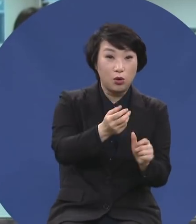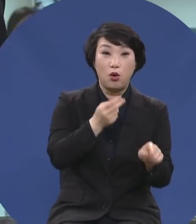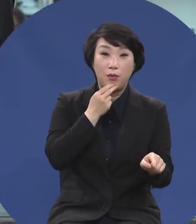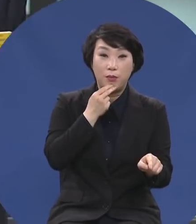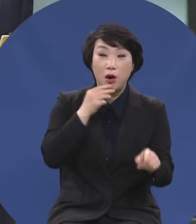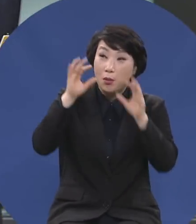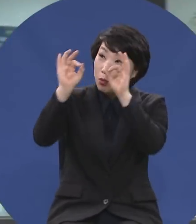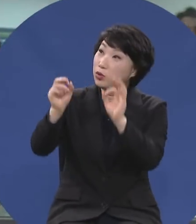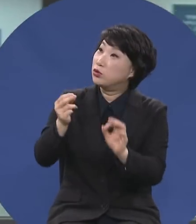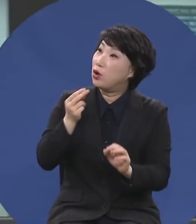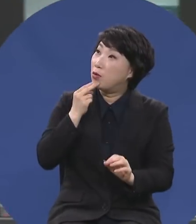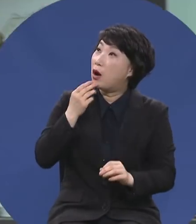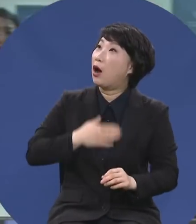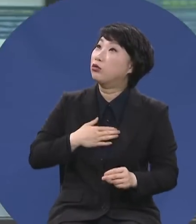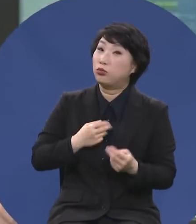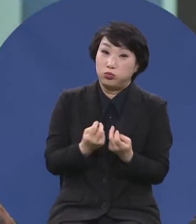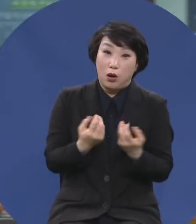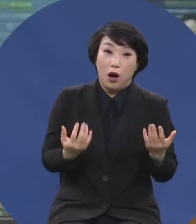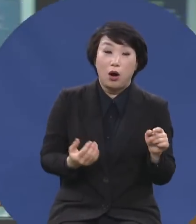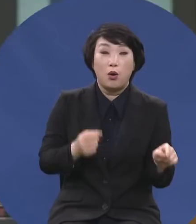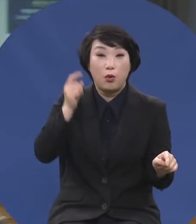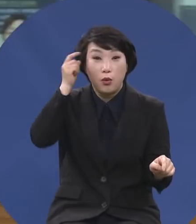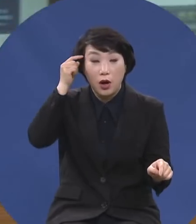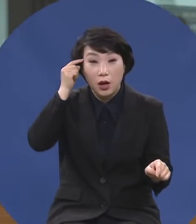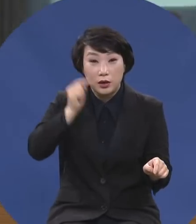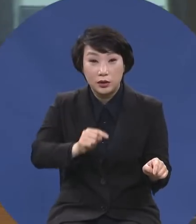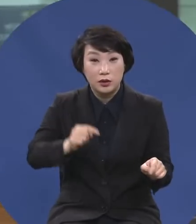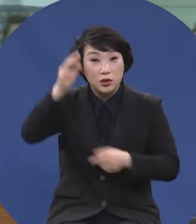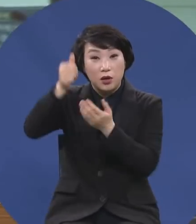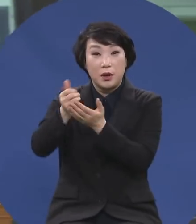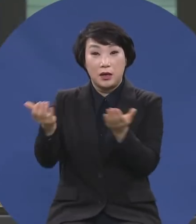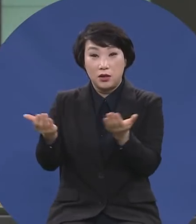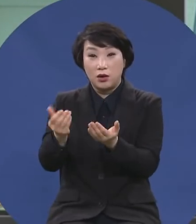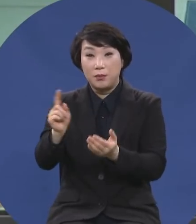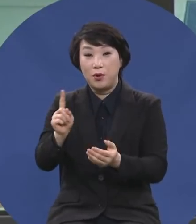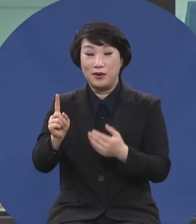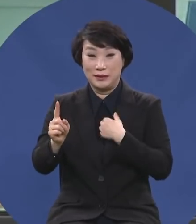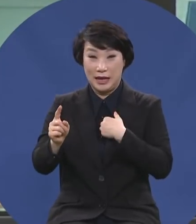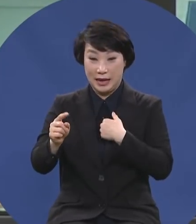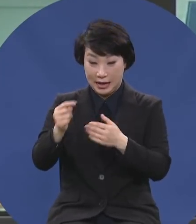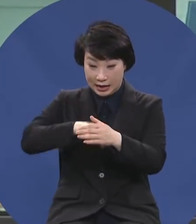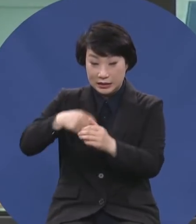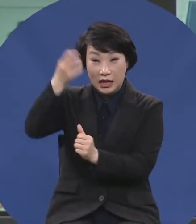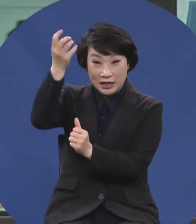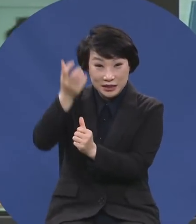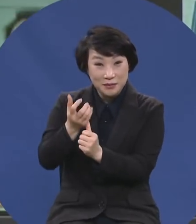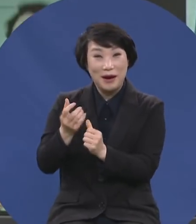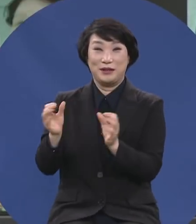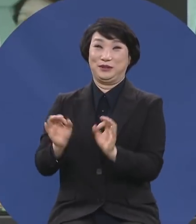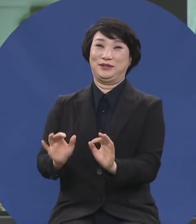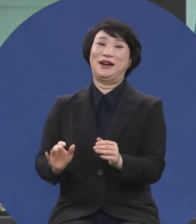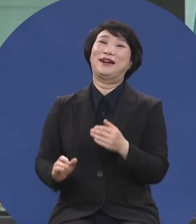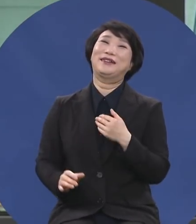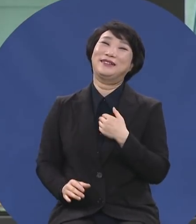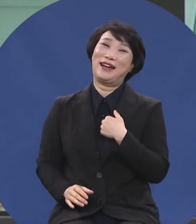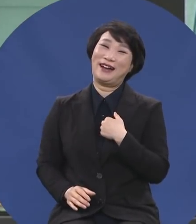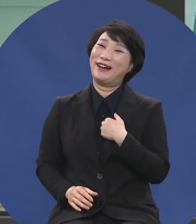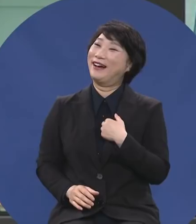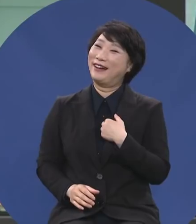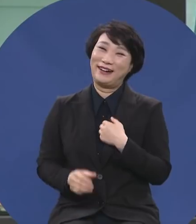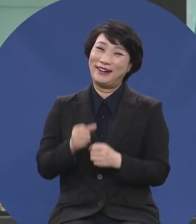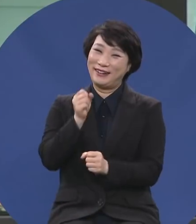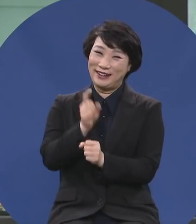못하고 알지도 못한데, 내 성령의 역사는 내게 임하는 순간에